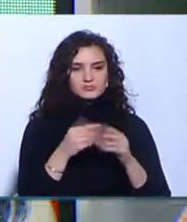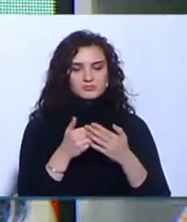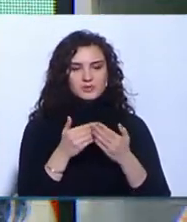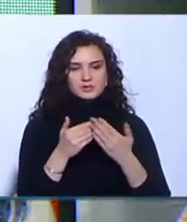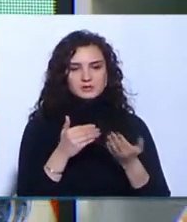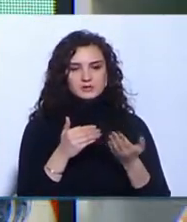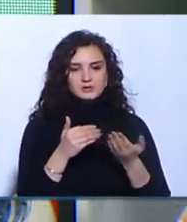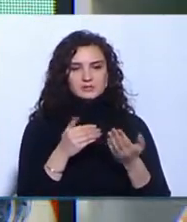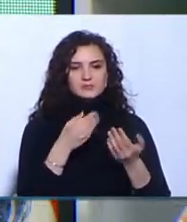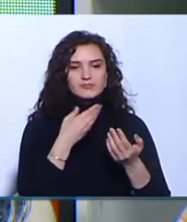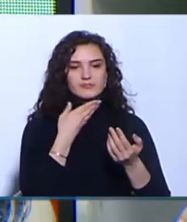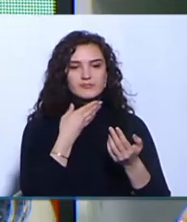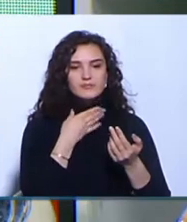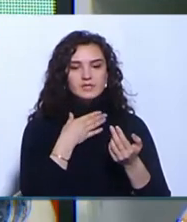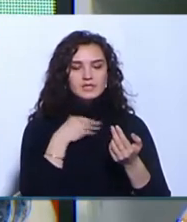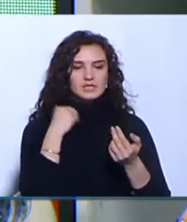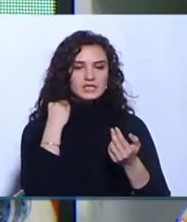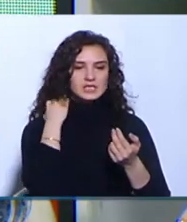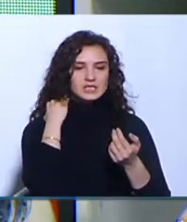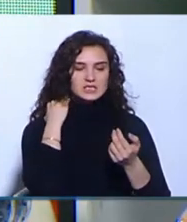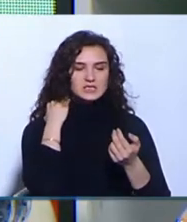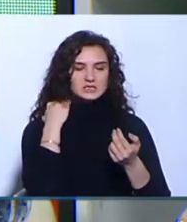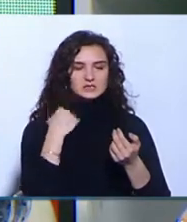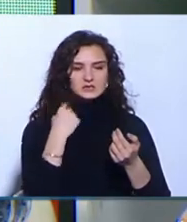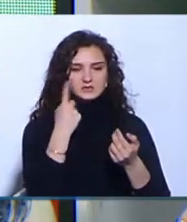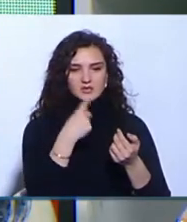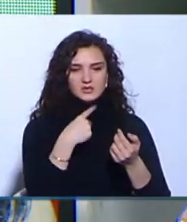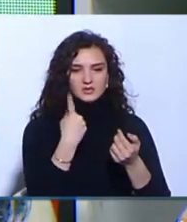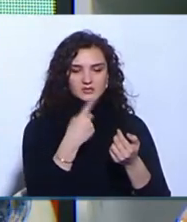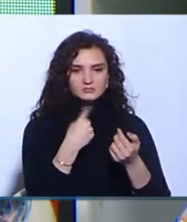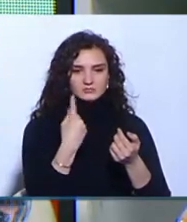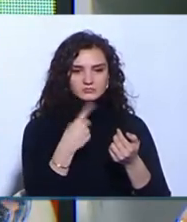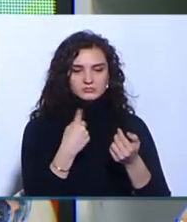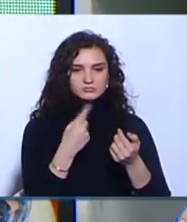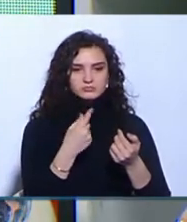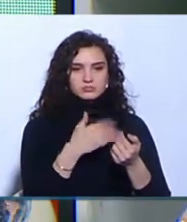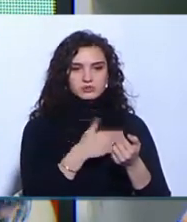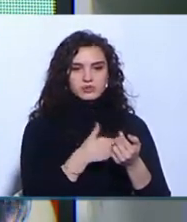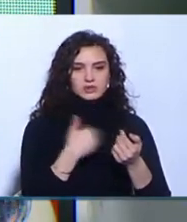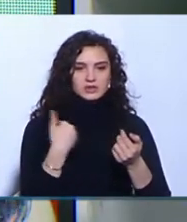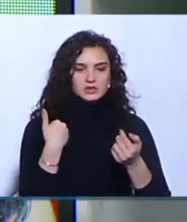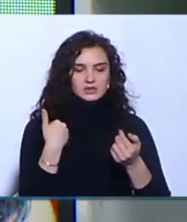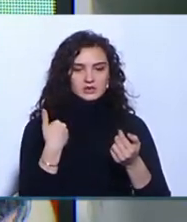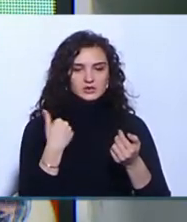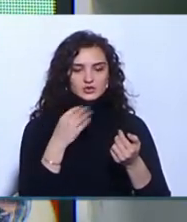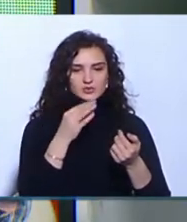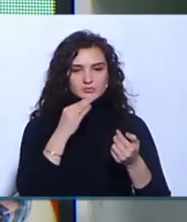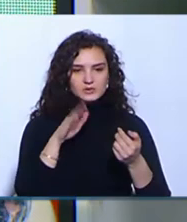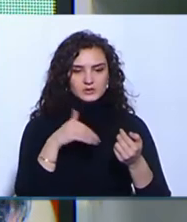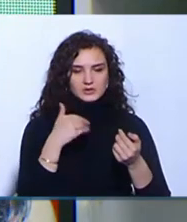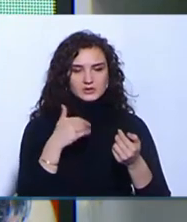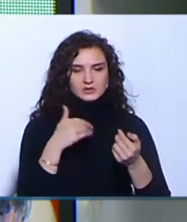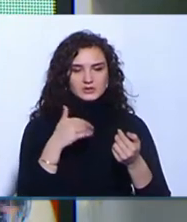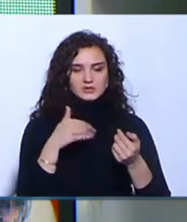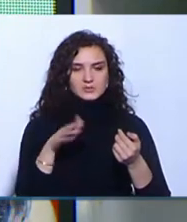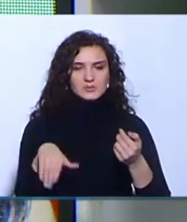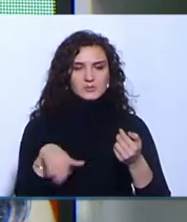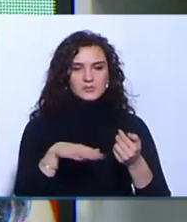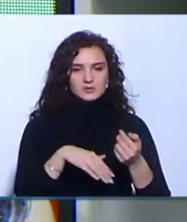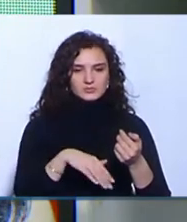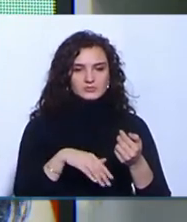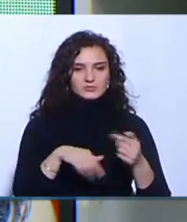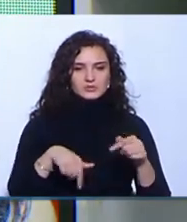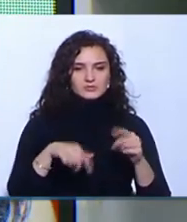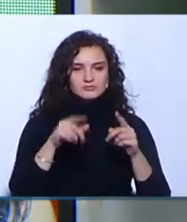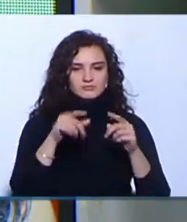აი ვთქვათ, კისრის ლიმფადენექტომების შემდეგ შუპდება სახე, იგლის ლიმფადენექტომების შემდეგ ზედაკიდური, საზარდულის,